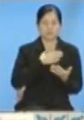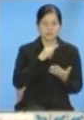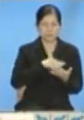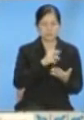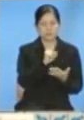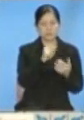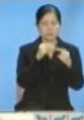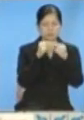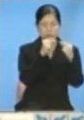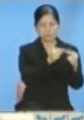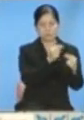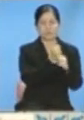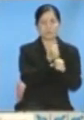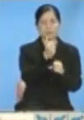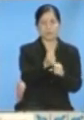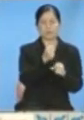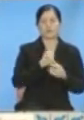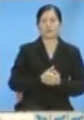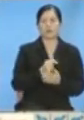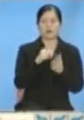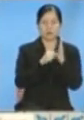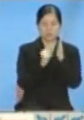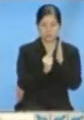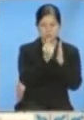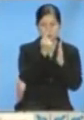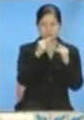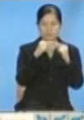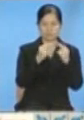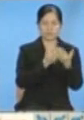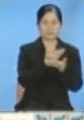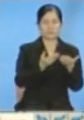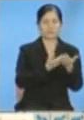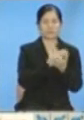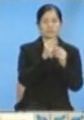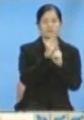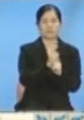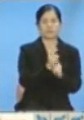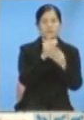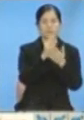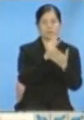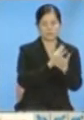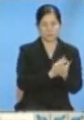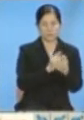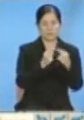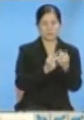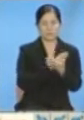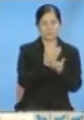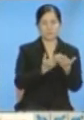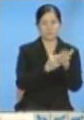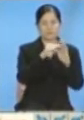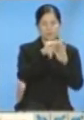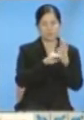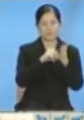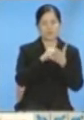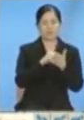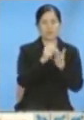นินการได้เลยเพื่อที่จะเริ่มเข้าสู่การพิจารณาตามวาระในการพิจารณาร่างแก้ไขรัฐธรร